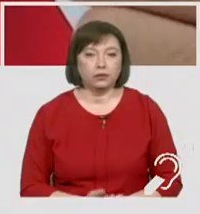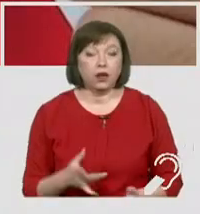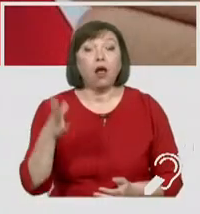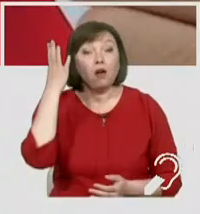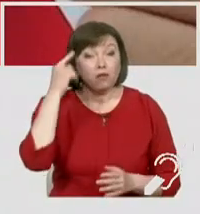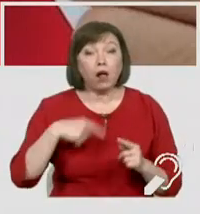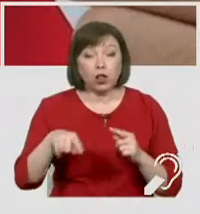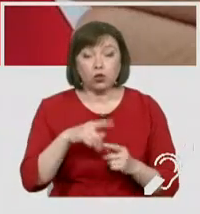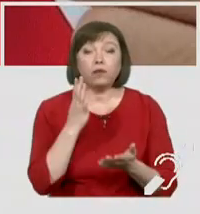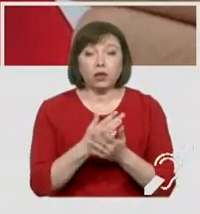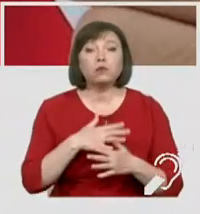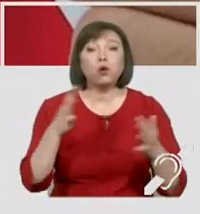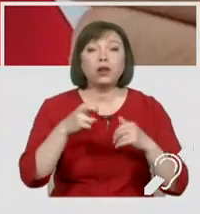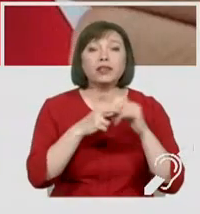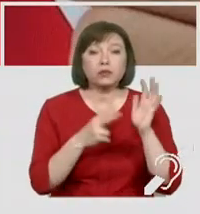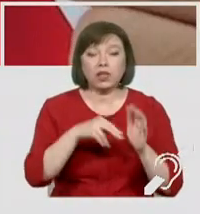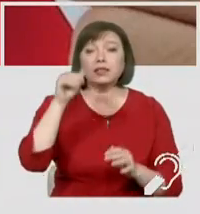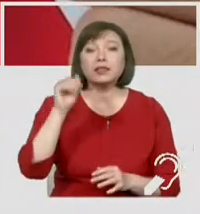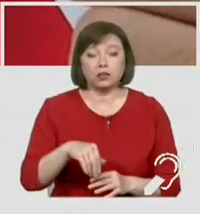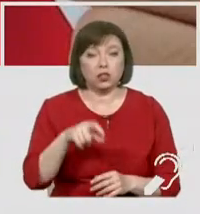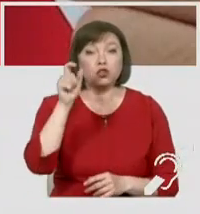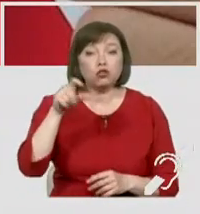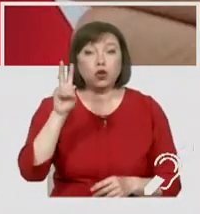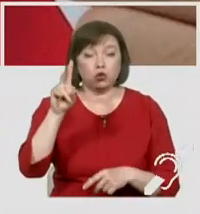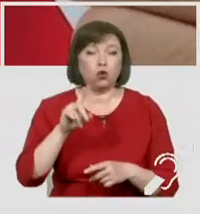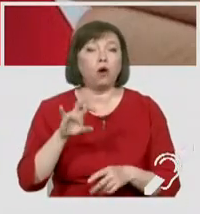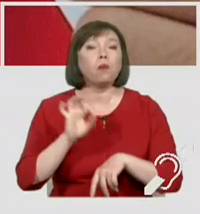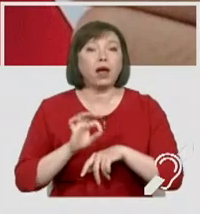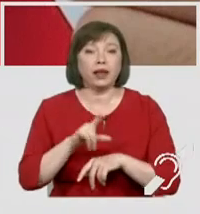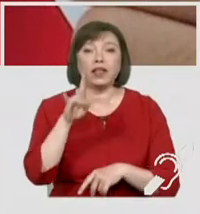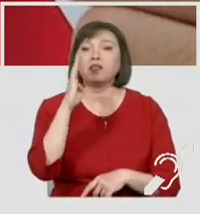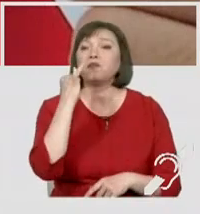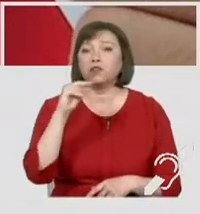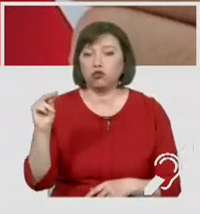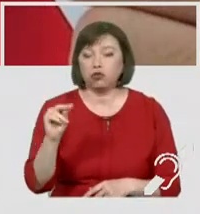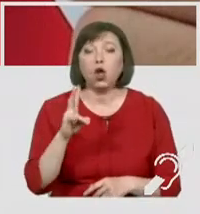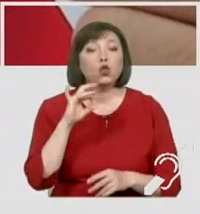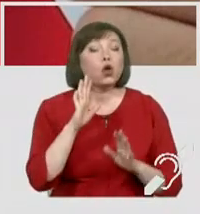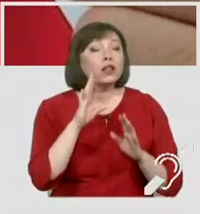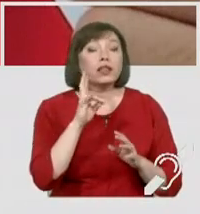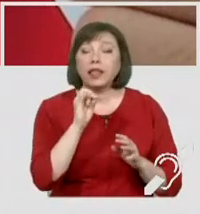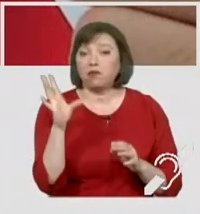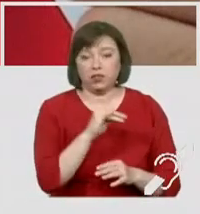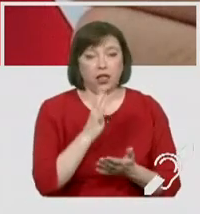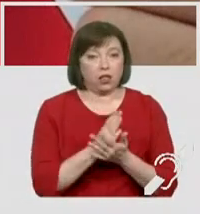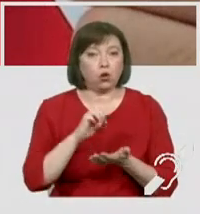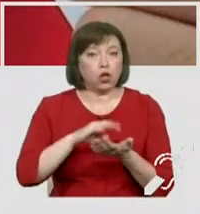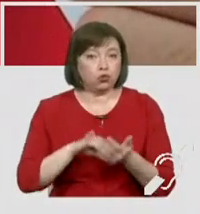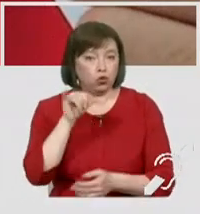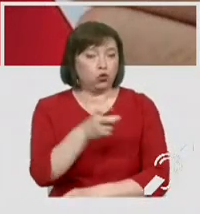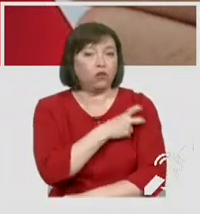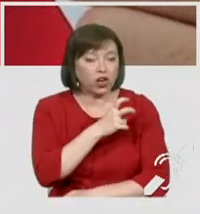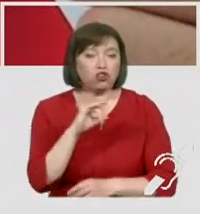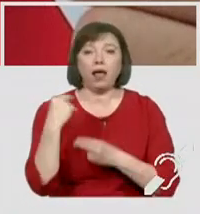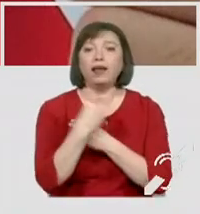în Republica Moldova sunt peste 17000 de persoane infectate cu HIV Însă doar o parte se află la Evidența medicului și urmează un